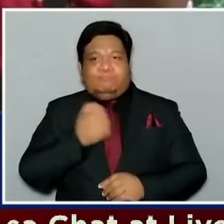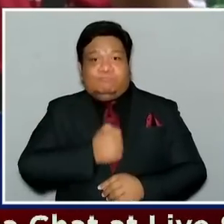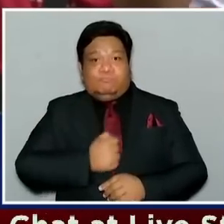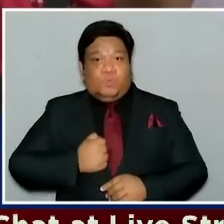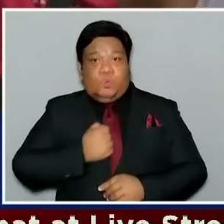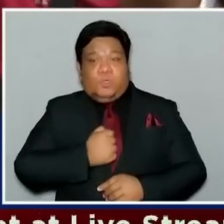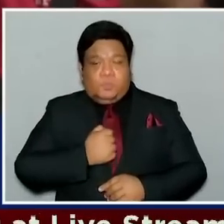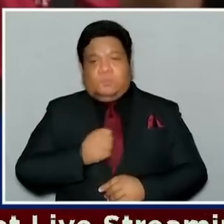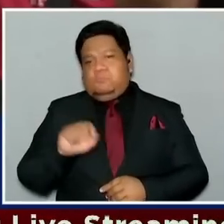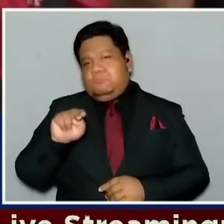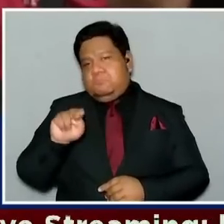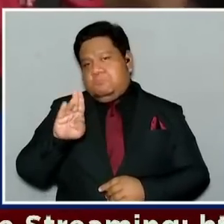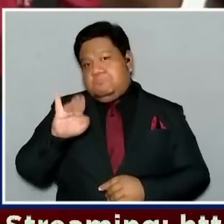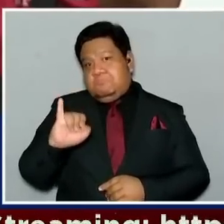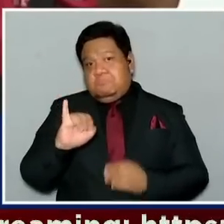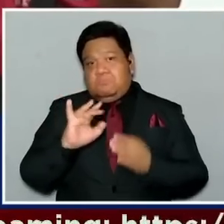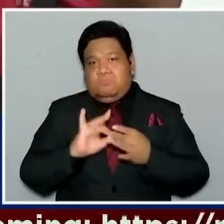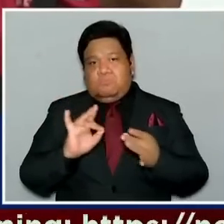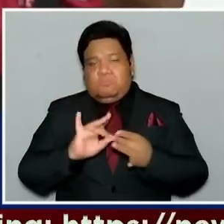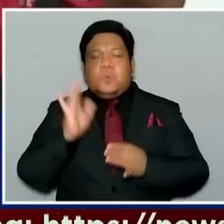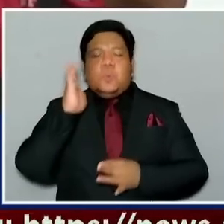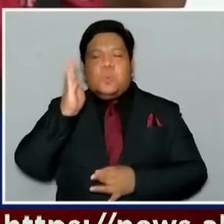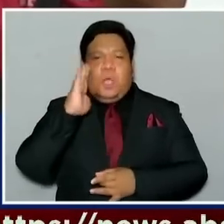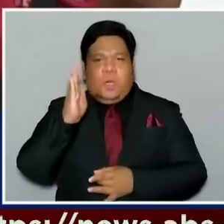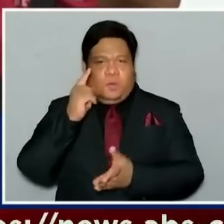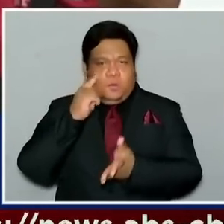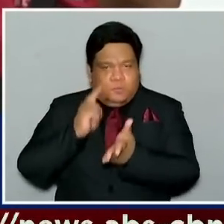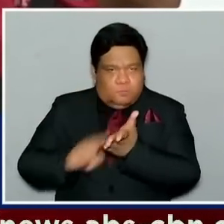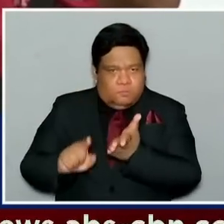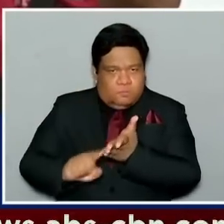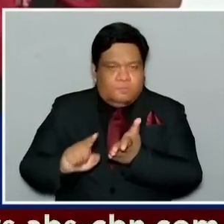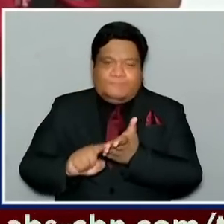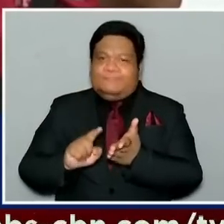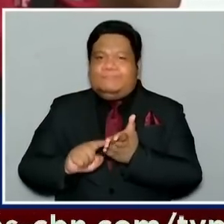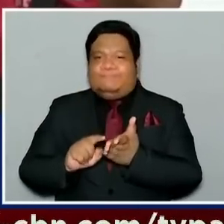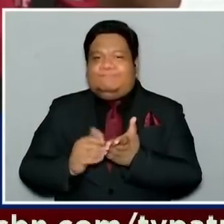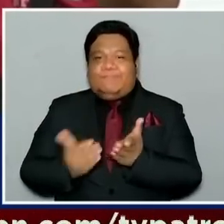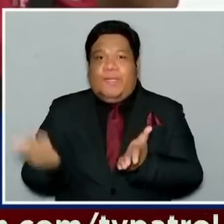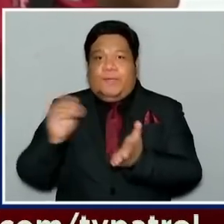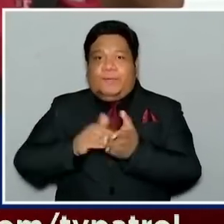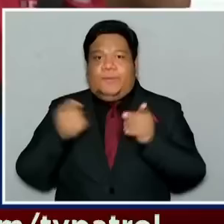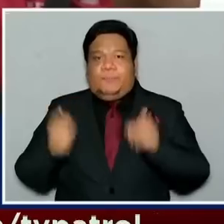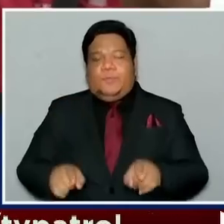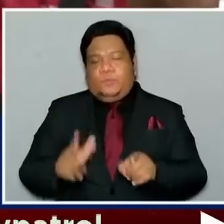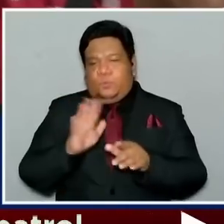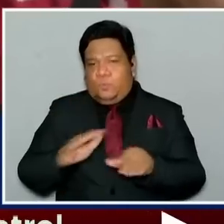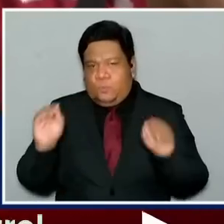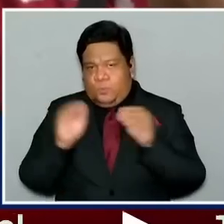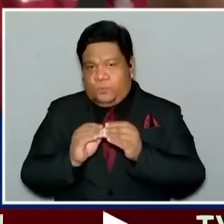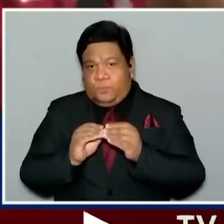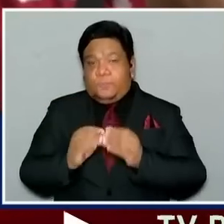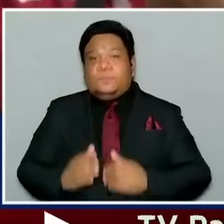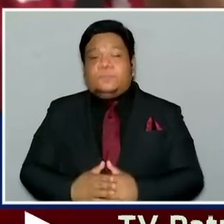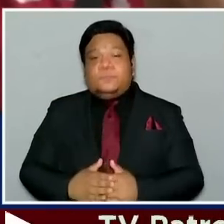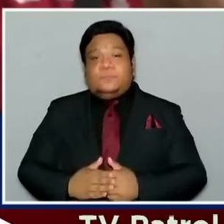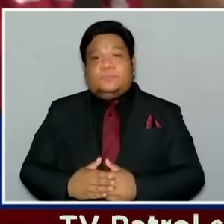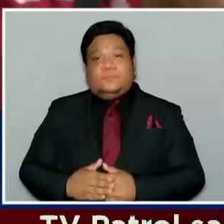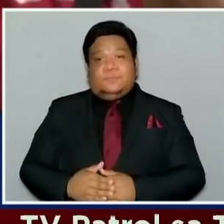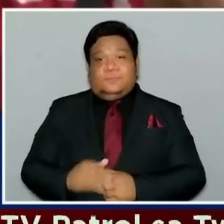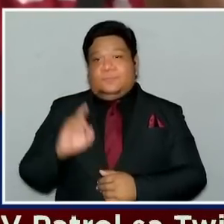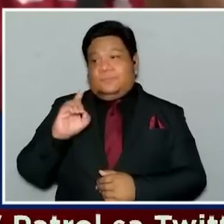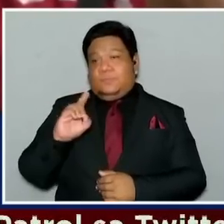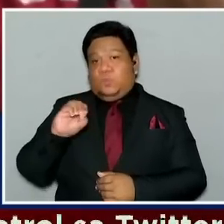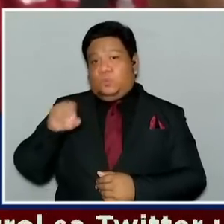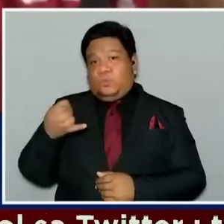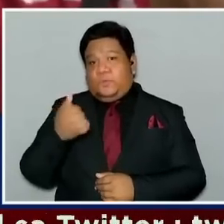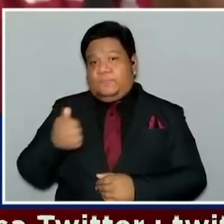NBI na iimbisigahan ang insidente para hindi na raw maulit. Tumanggi munang magbigay ng reaksyon si Justice